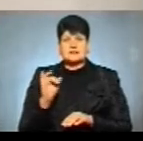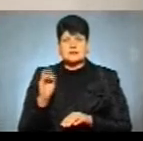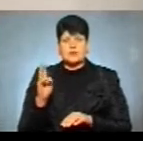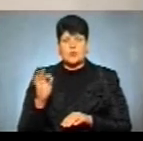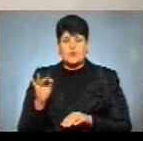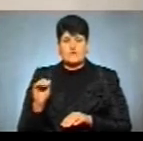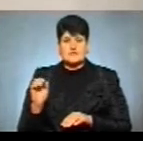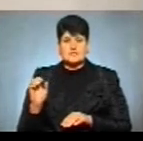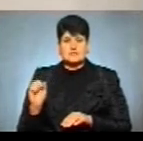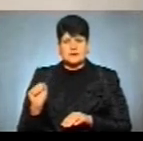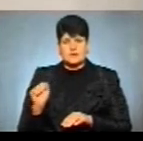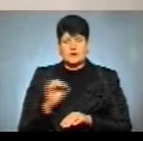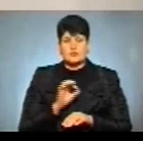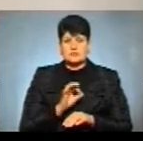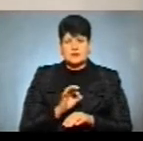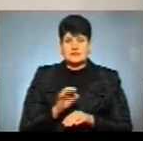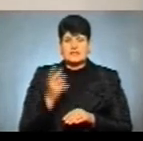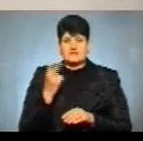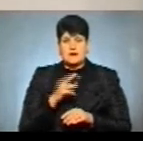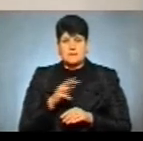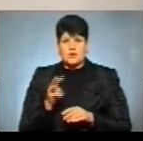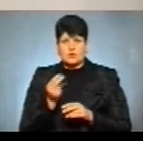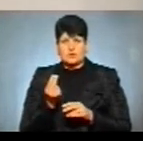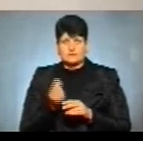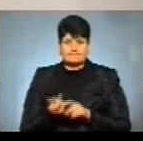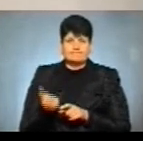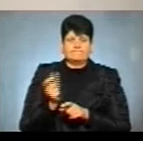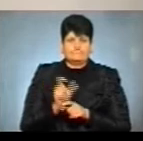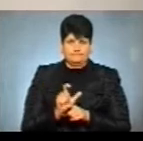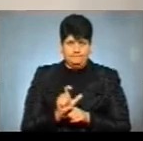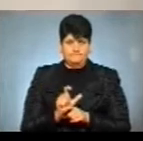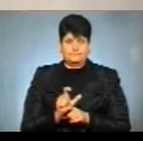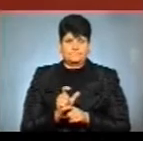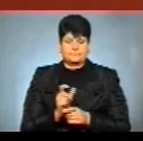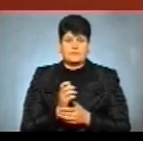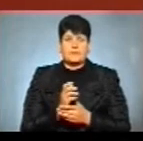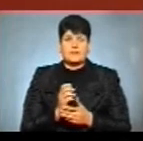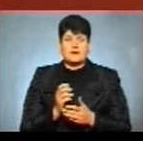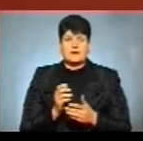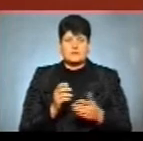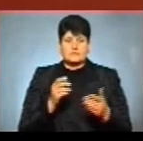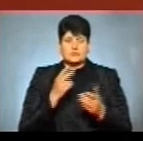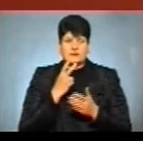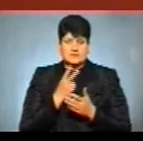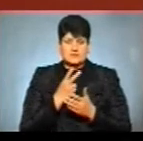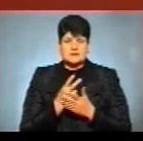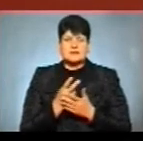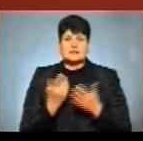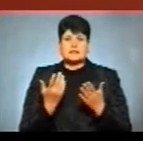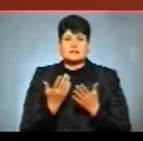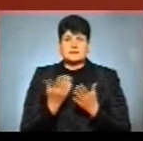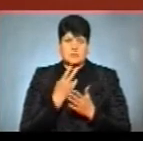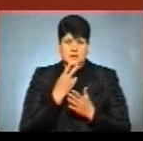Оксани з радикальної партії стало на 2 мільйони більше заощаджень. Зараз ми маємо близько 9 мільйонів. Інфографіку,